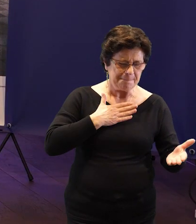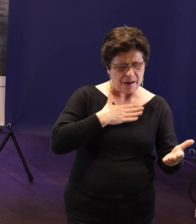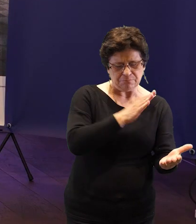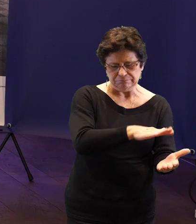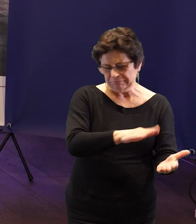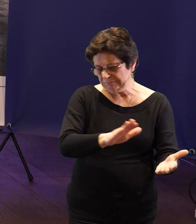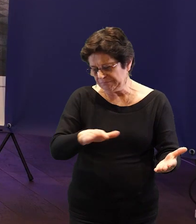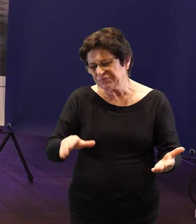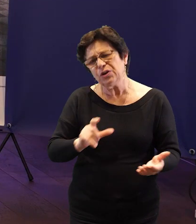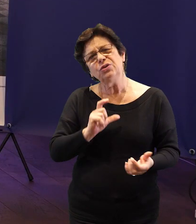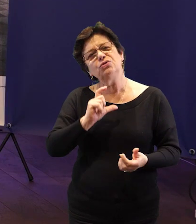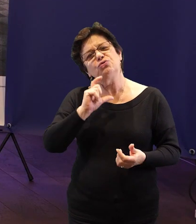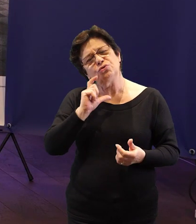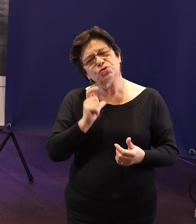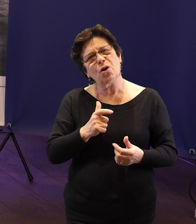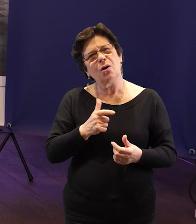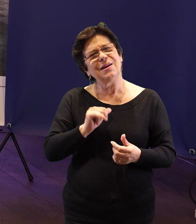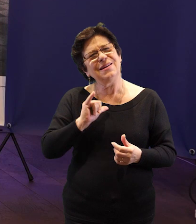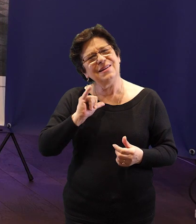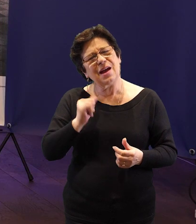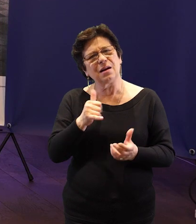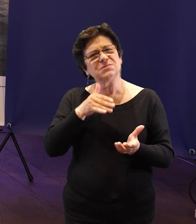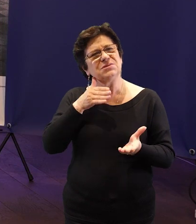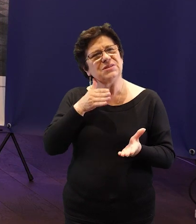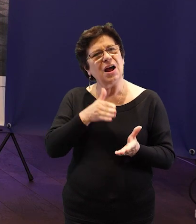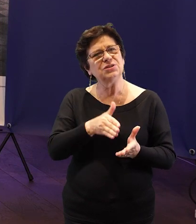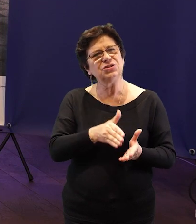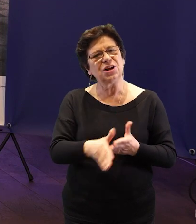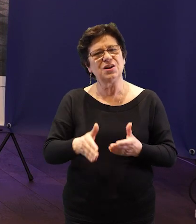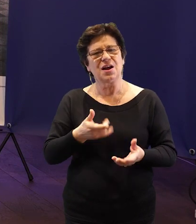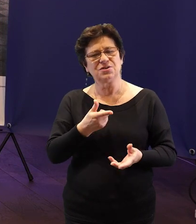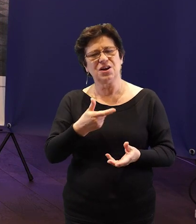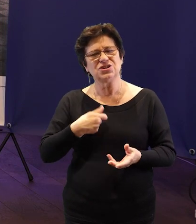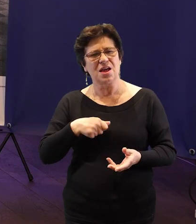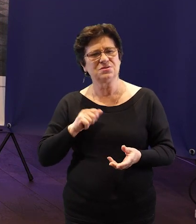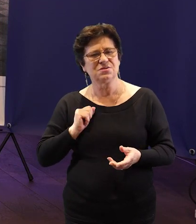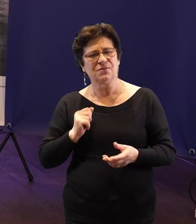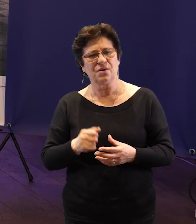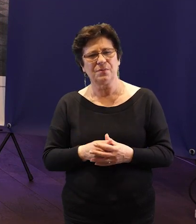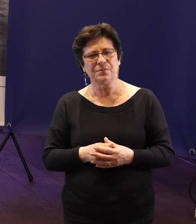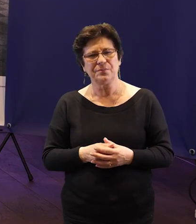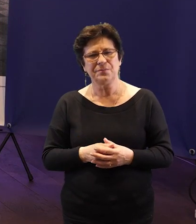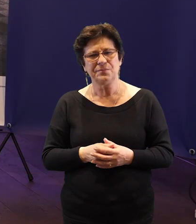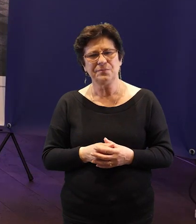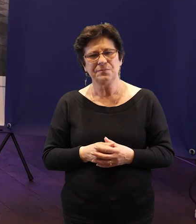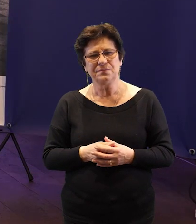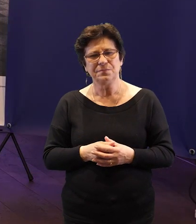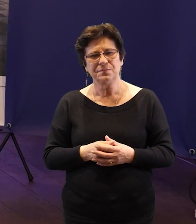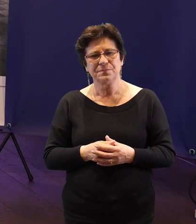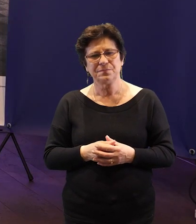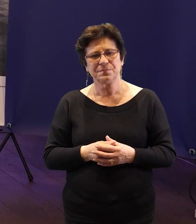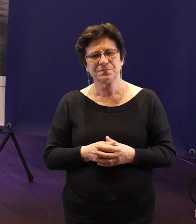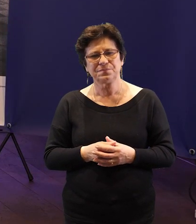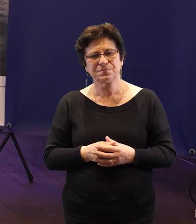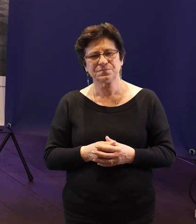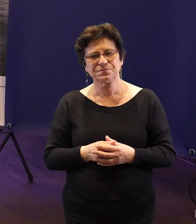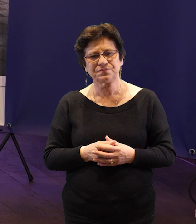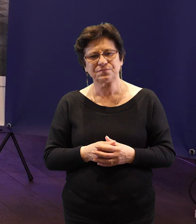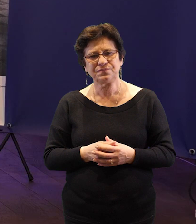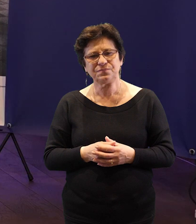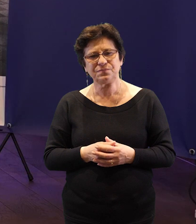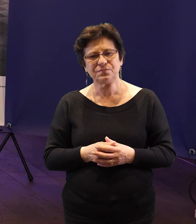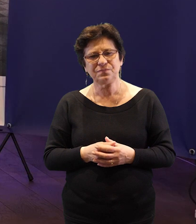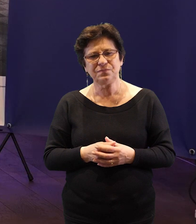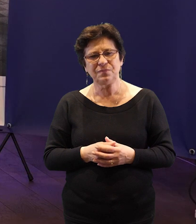Państwo, jakbyście Państwo zaczęli śledztwo, żeby zweryfikować taką historię? Zestawiać poszczególne. Dokładnie